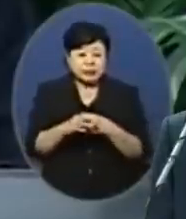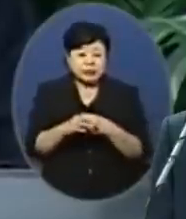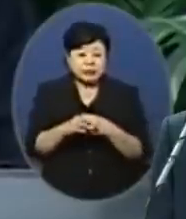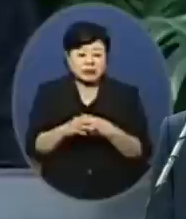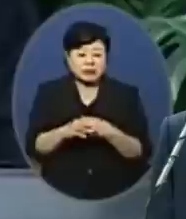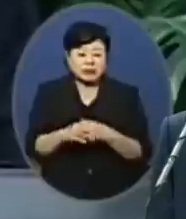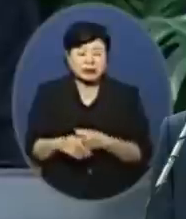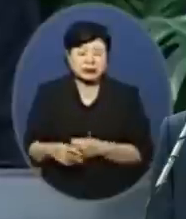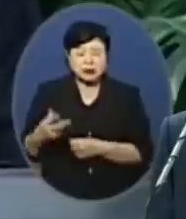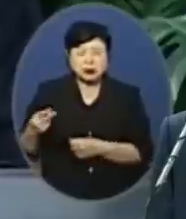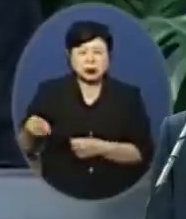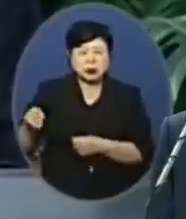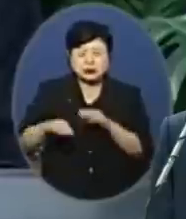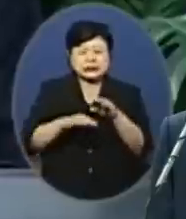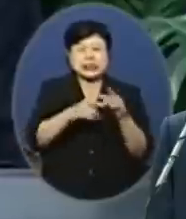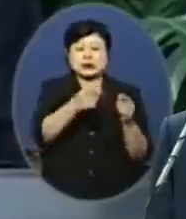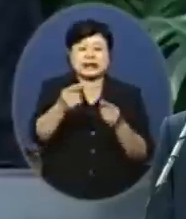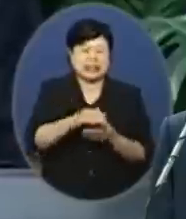똥차예요, 똥차.